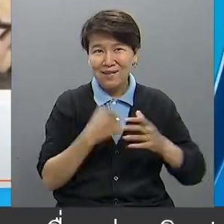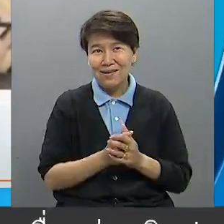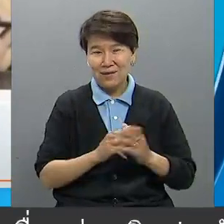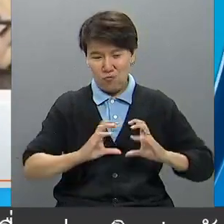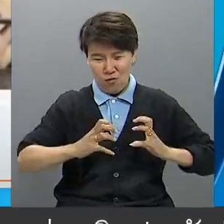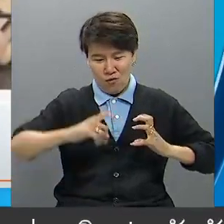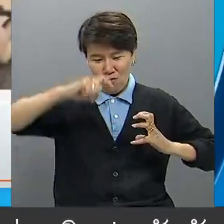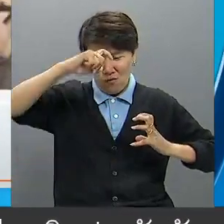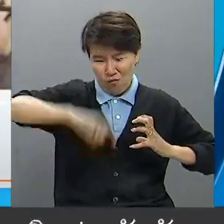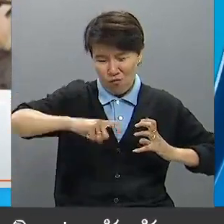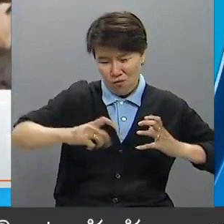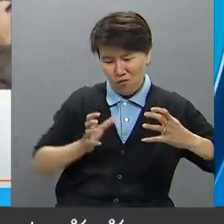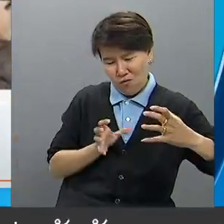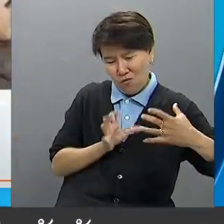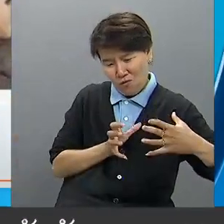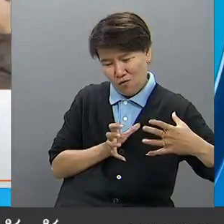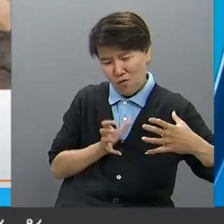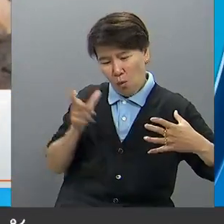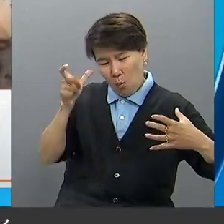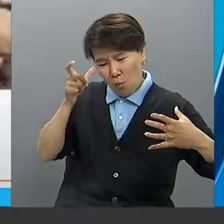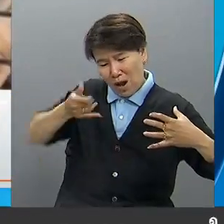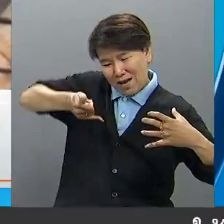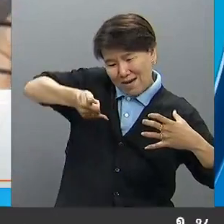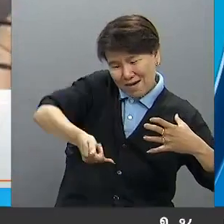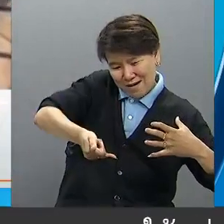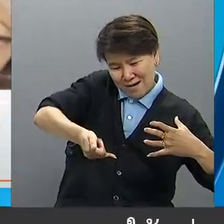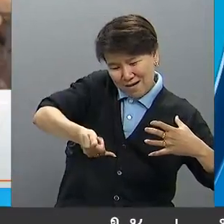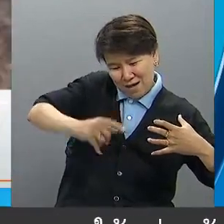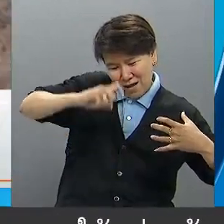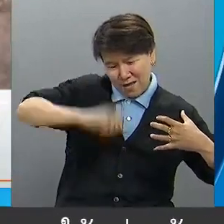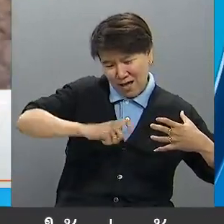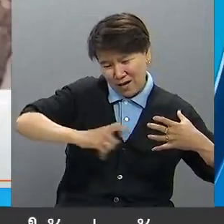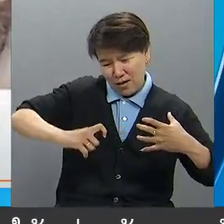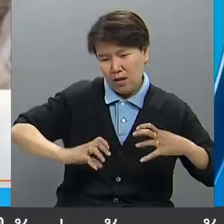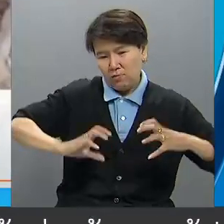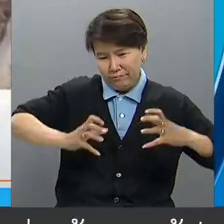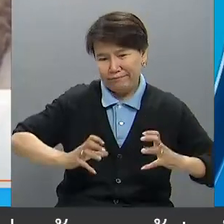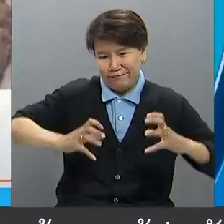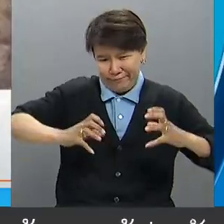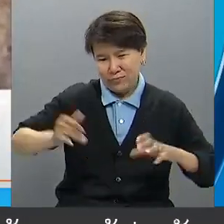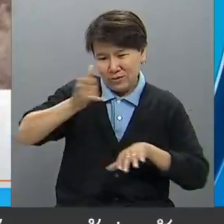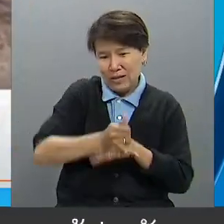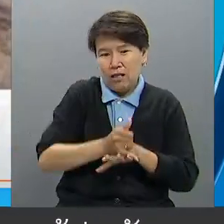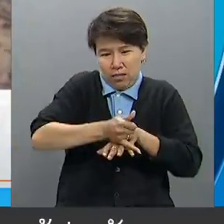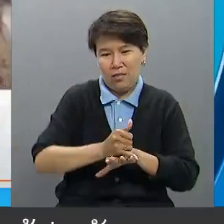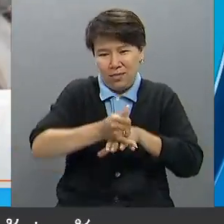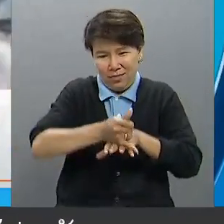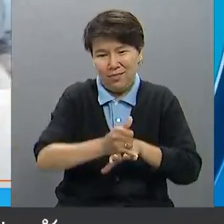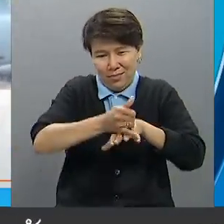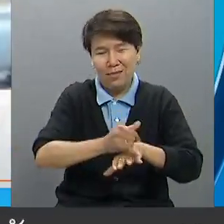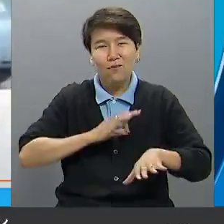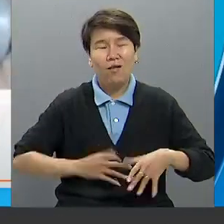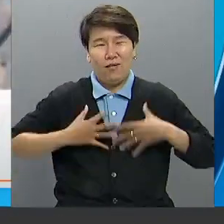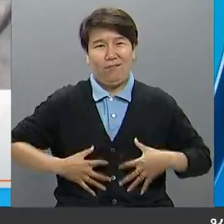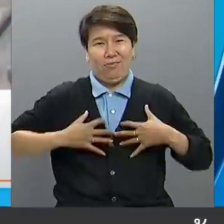ช็อกนะฮะมันไม่มีช็อกอัพอ่ะแล้วมันก็ทุกอย่างมันก็กระเทือนไปหมดเลยนะแล้ววัววิ่งไวมากกว่านั้นผมหลอกให้หยุดก็ไม่มีใครมาหยุ